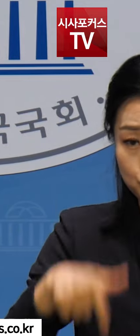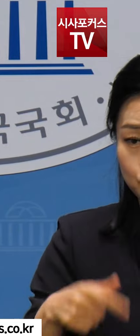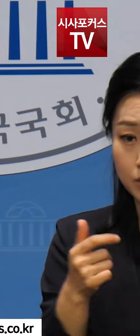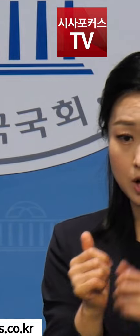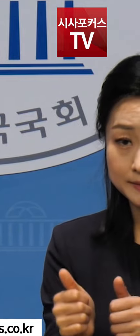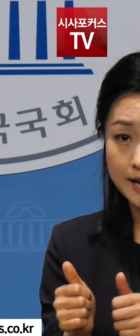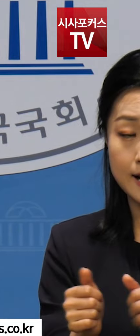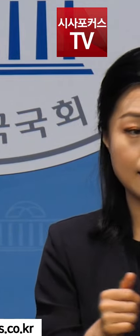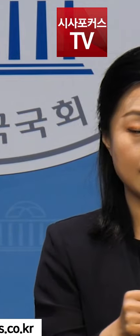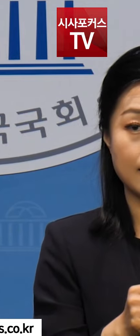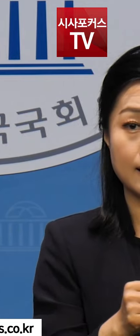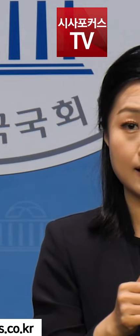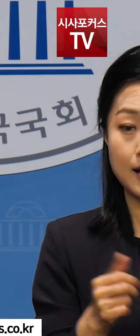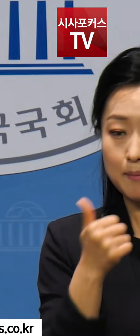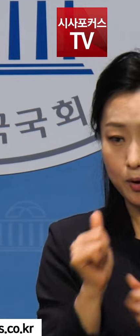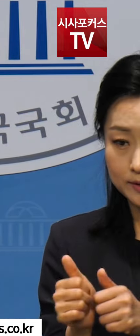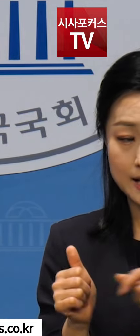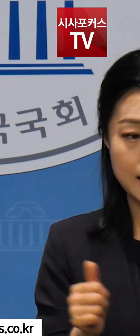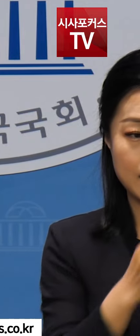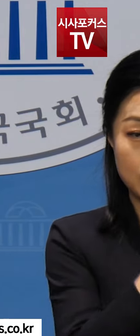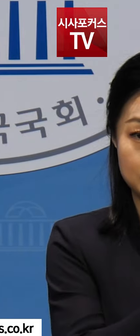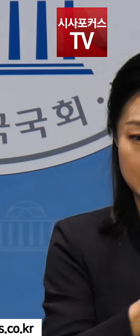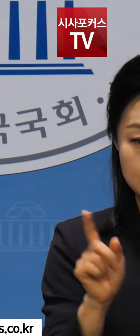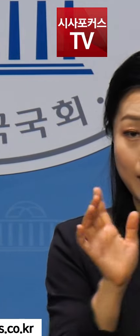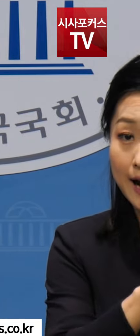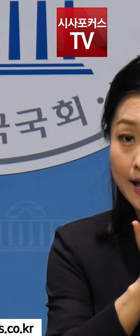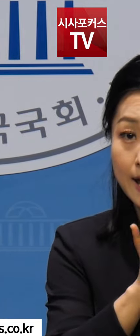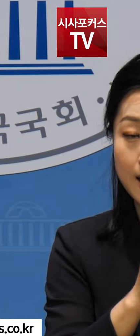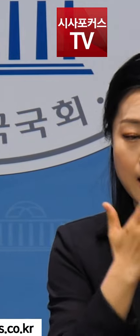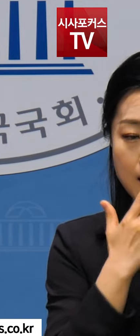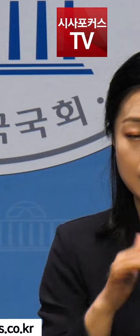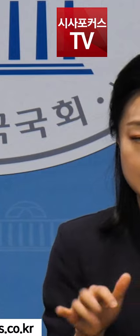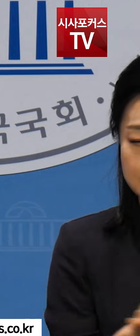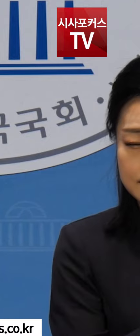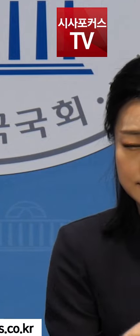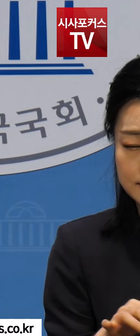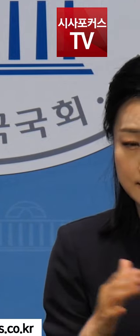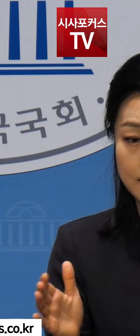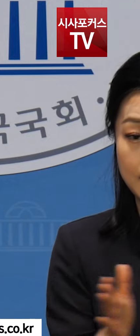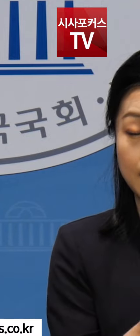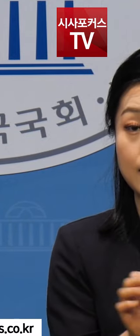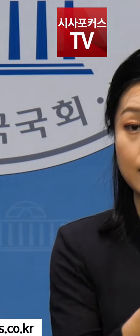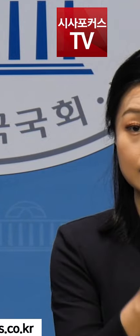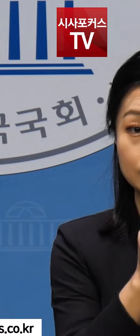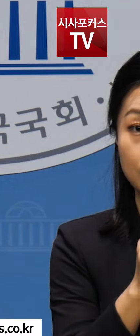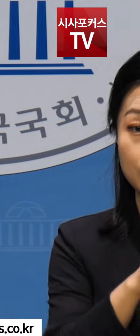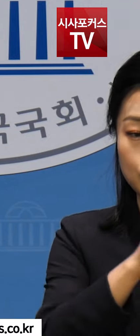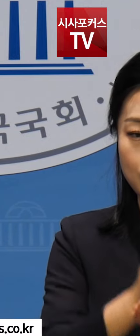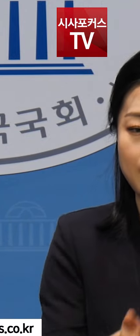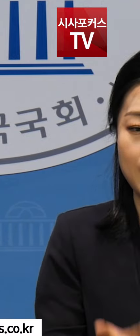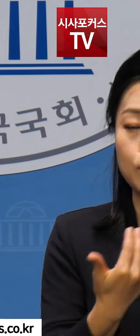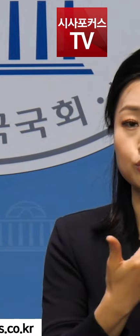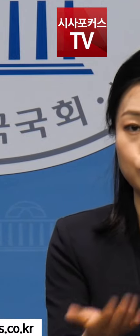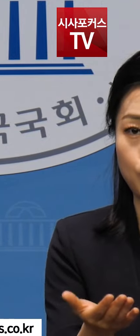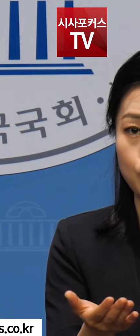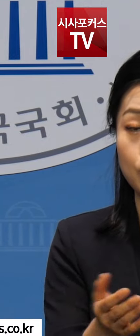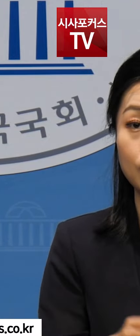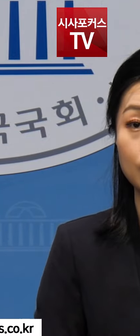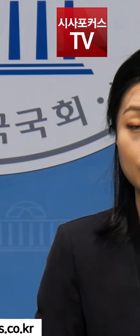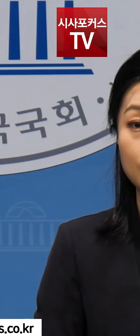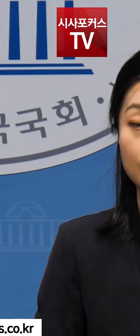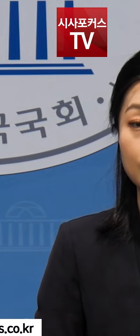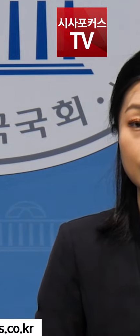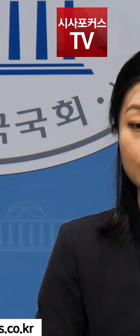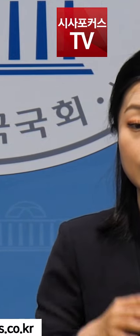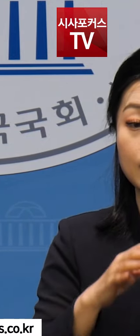정치검찰의 수사 중단, 불기소, 형량 거래 의혹이 있습니다. 대선 불법 자금 관련 정치자금법 위반